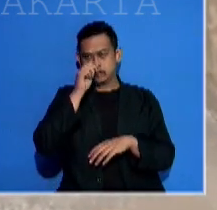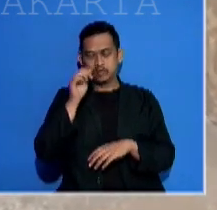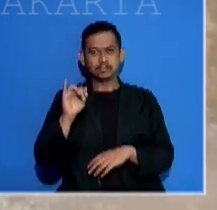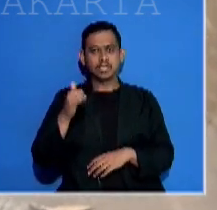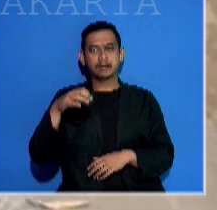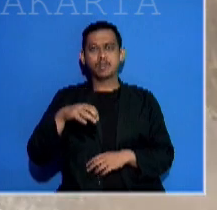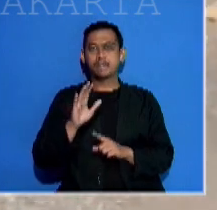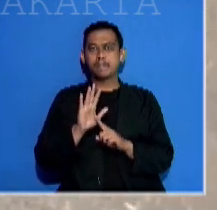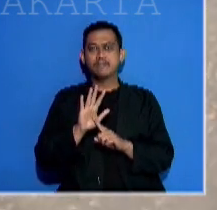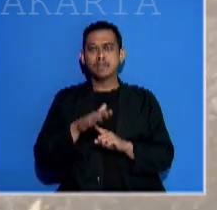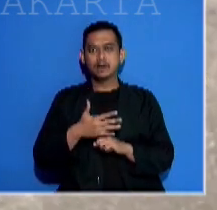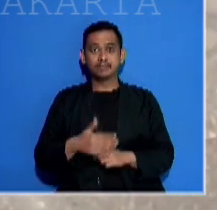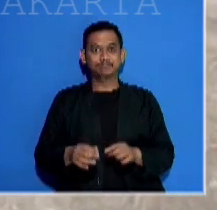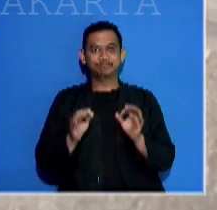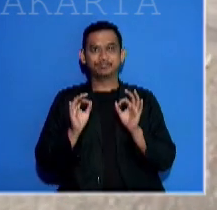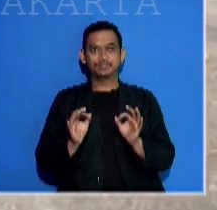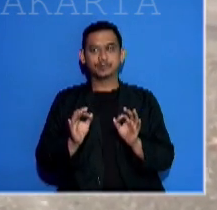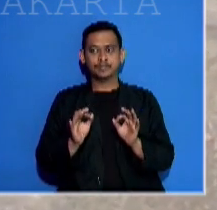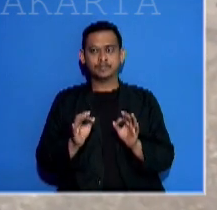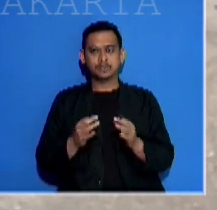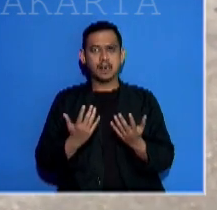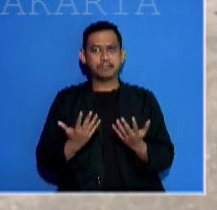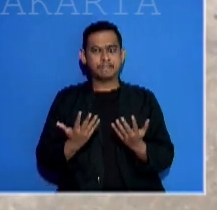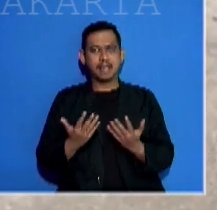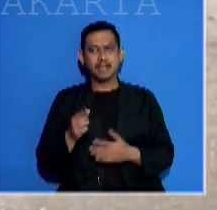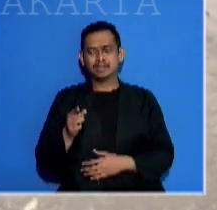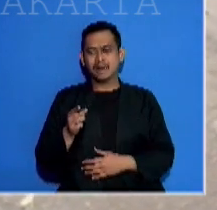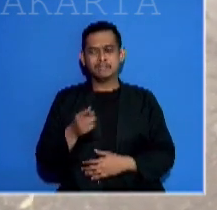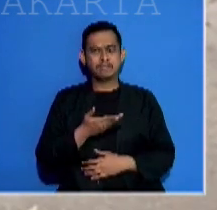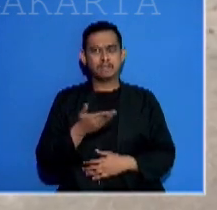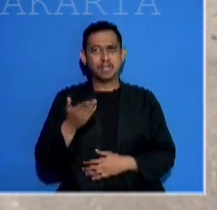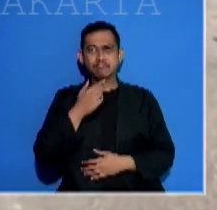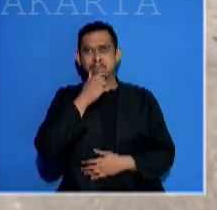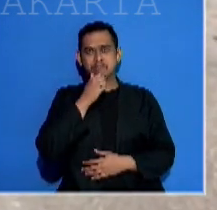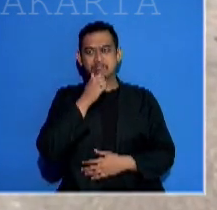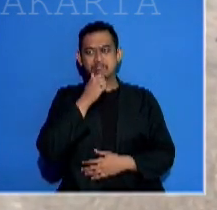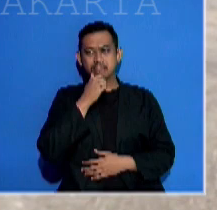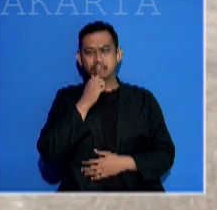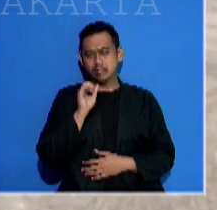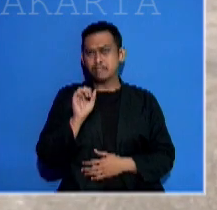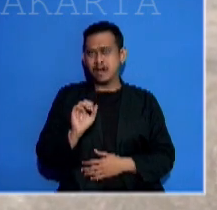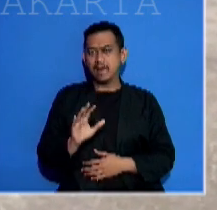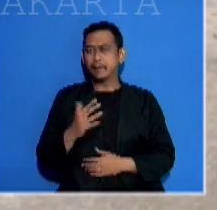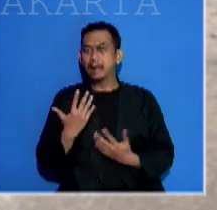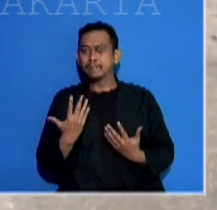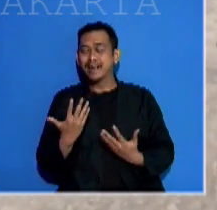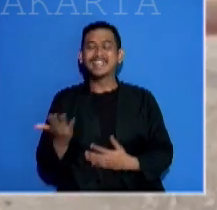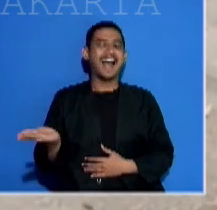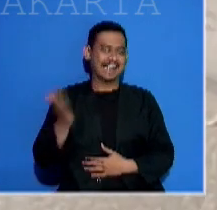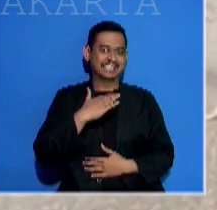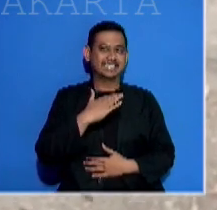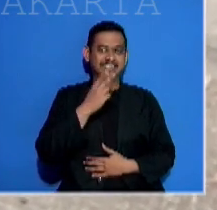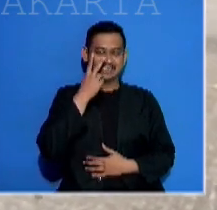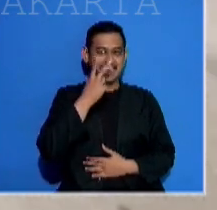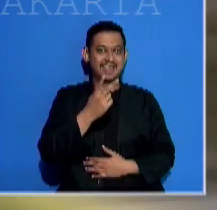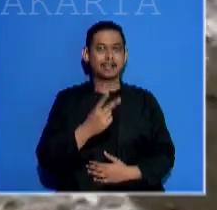Bantul. Nah, seperti apa tempatnya dan apa saja yang dijual di sana kerajinannya? Kita langsung aja lihat yuk. Ini